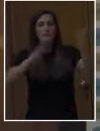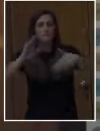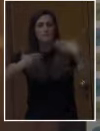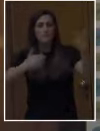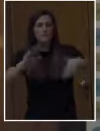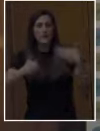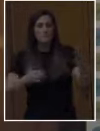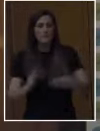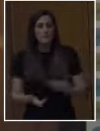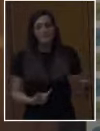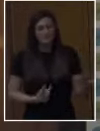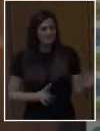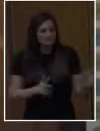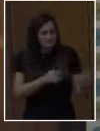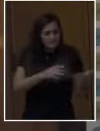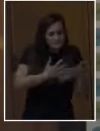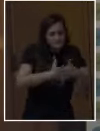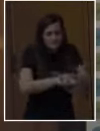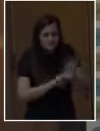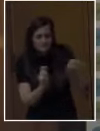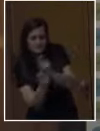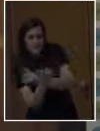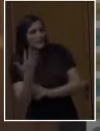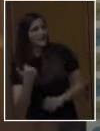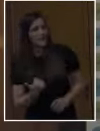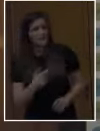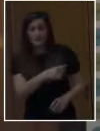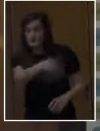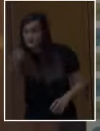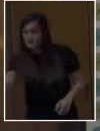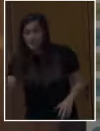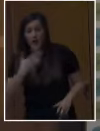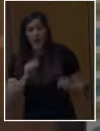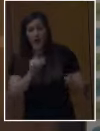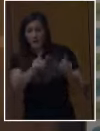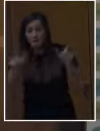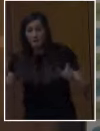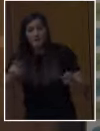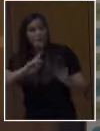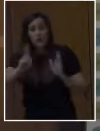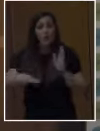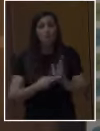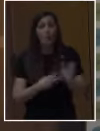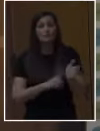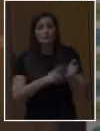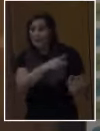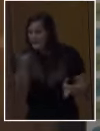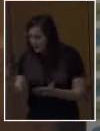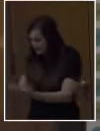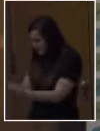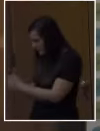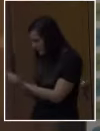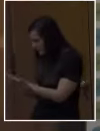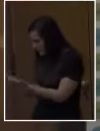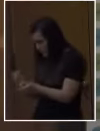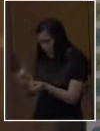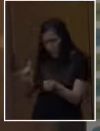ανάπτυξη δεξιοτήτων. Είναι η προσαρμογή. Φεύγετε λοιπόν από το είμαστε απλά εκπαιδευτικοί και γίνεστε